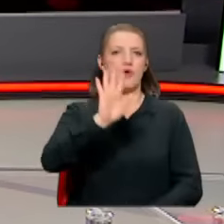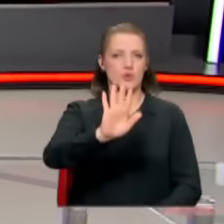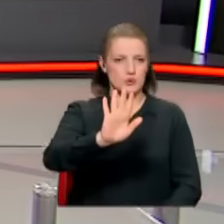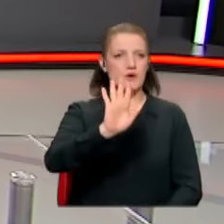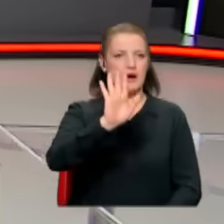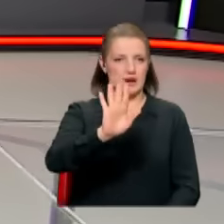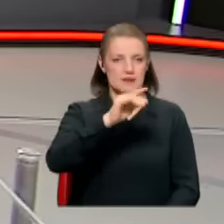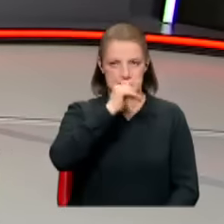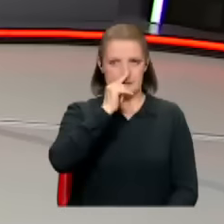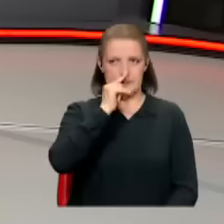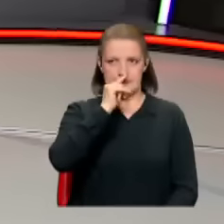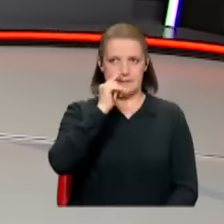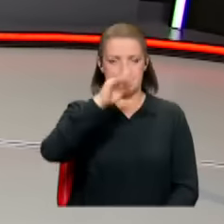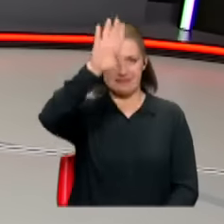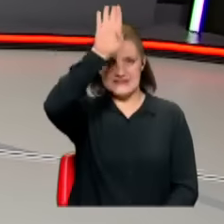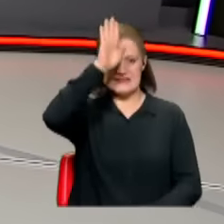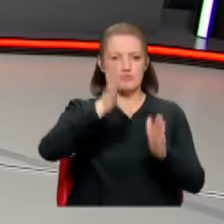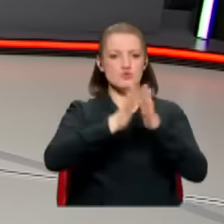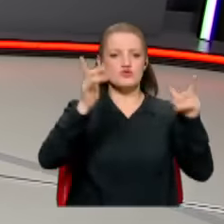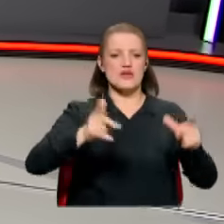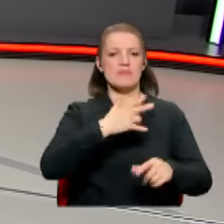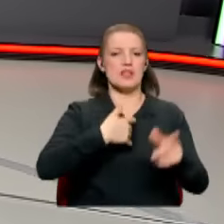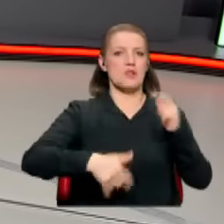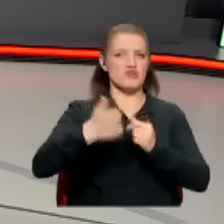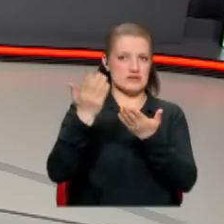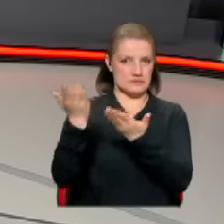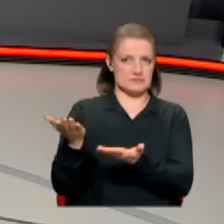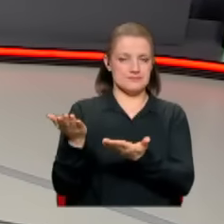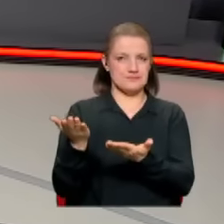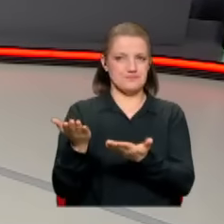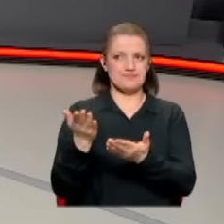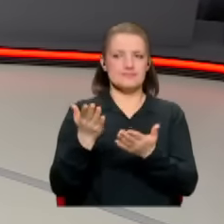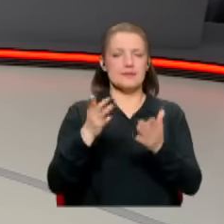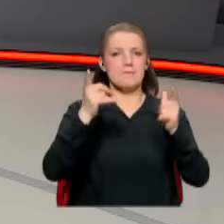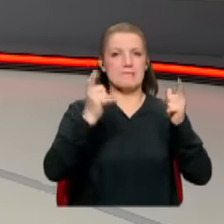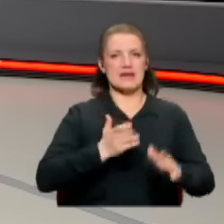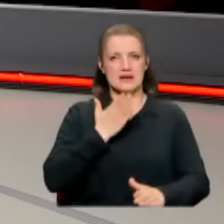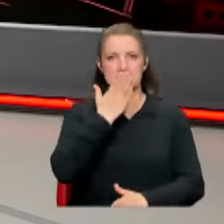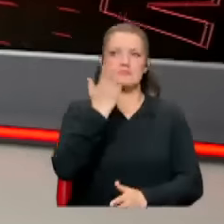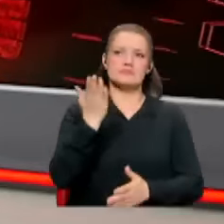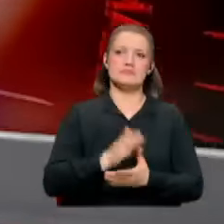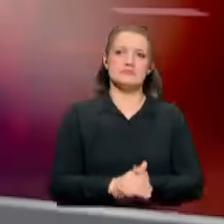Ekrem İmamoğlu İstanbul Büyükşehir Belediye Başkanı meydan okudu.